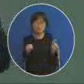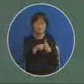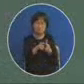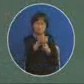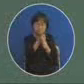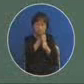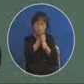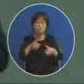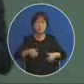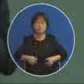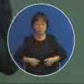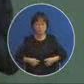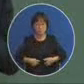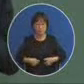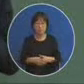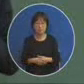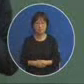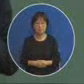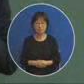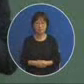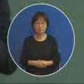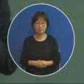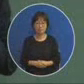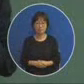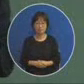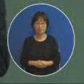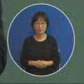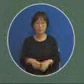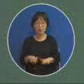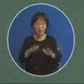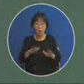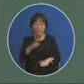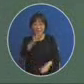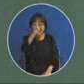covenant, God's works will begin. 오늘 내가 점심 때 우리 얀마스미